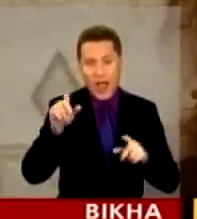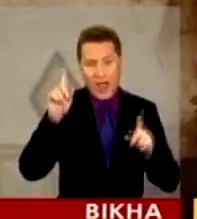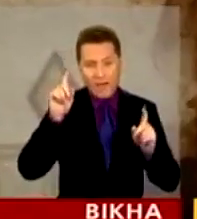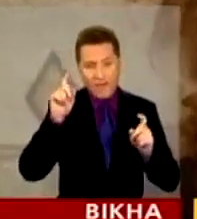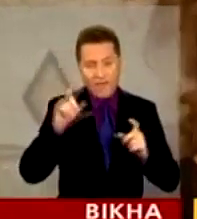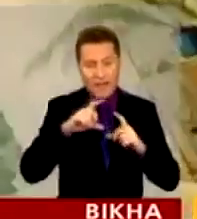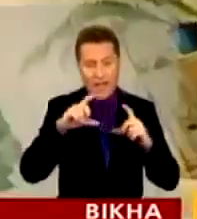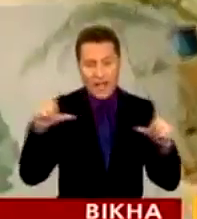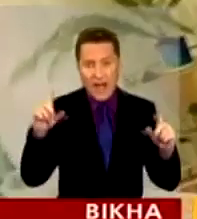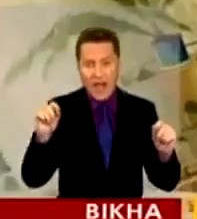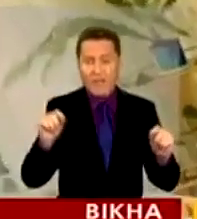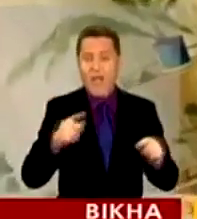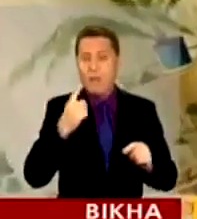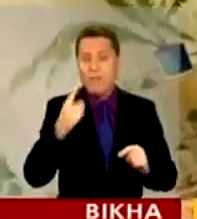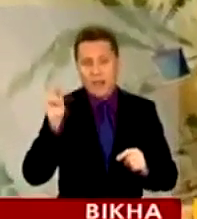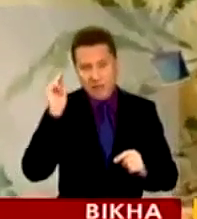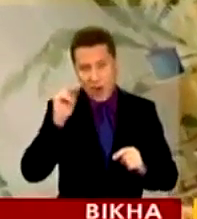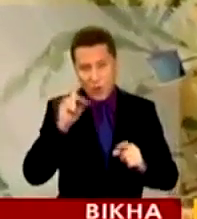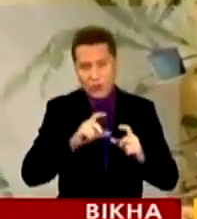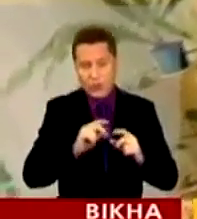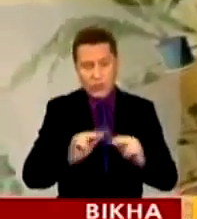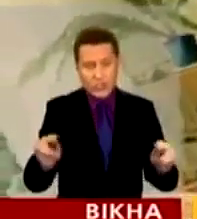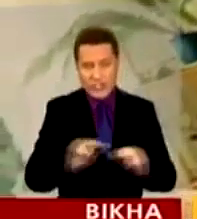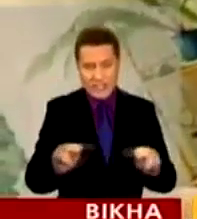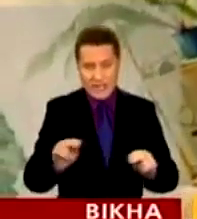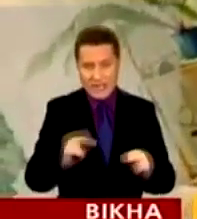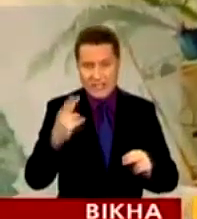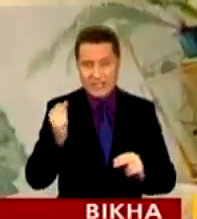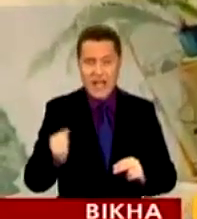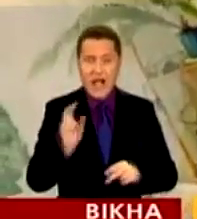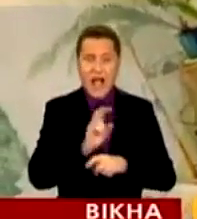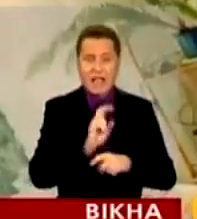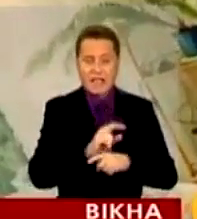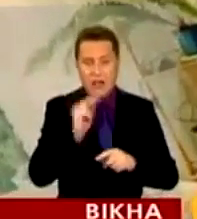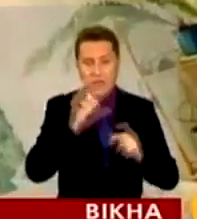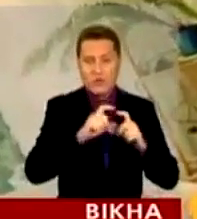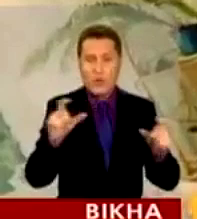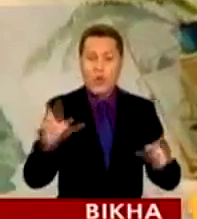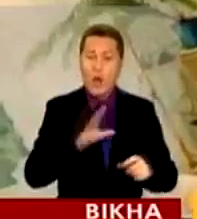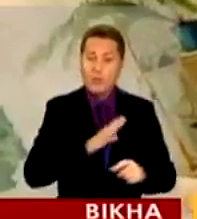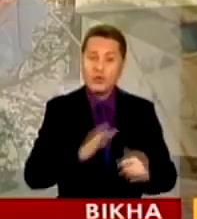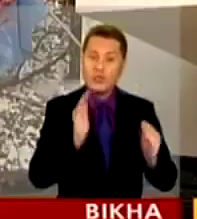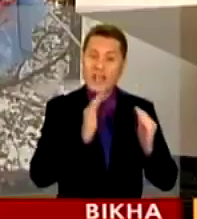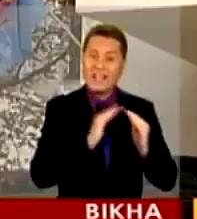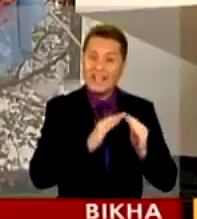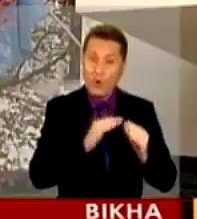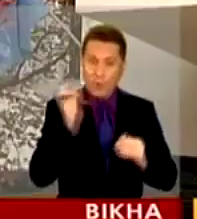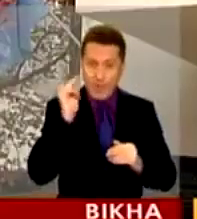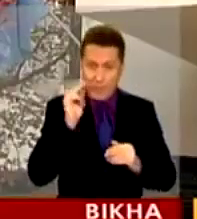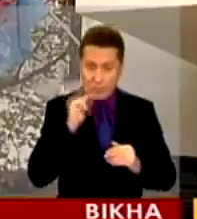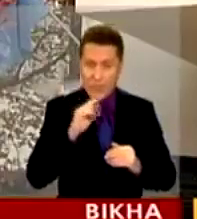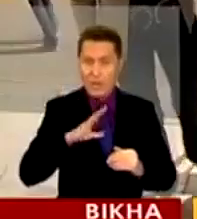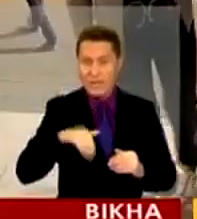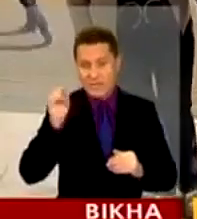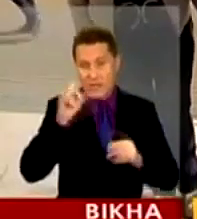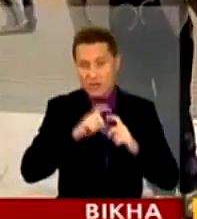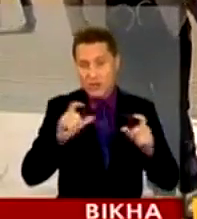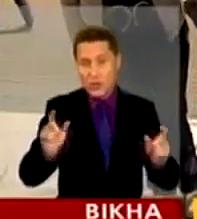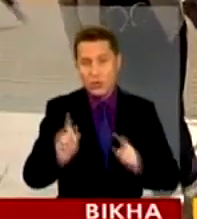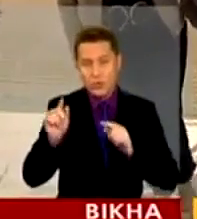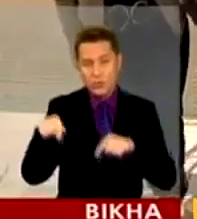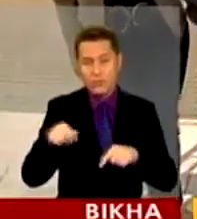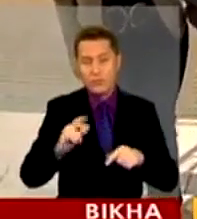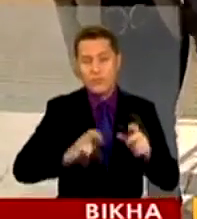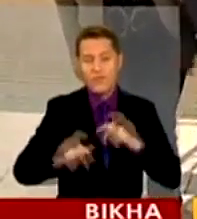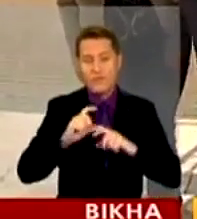наша перша учительниця. Ми ходили в школу, будучи офіційно на домному навчанні. Після школи Ангеліна пішла до вишу